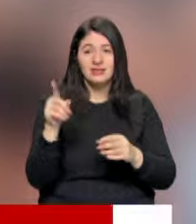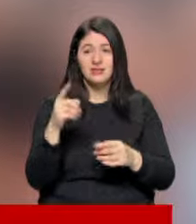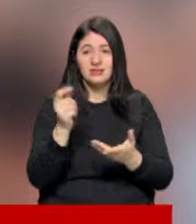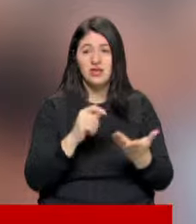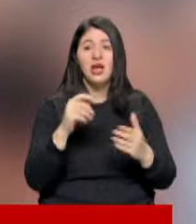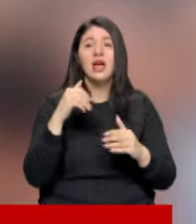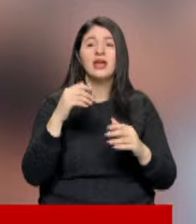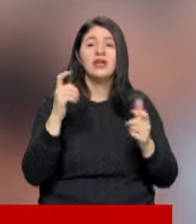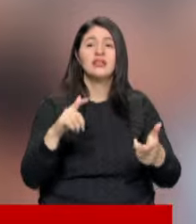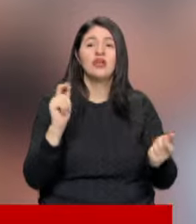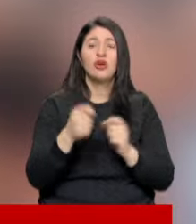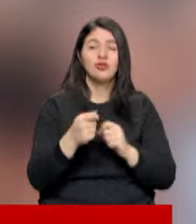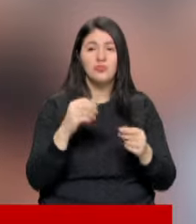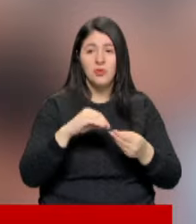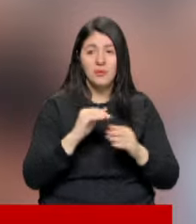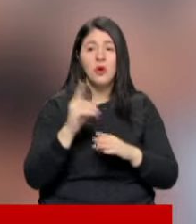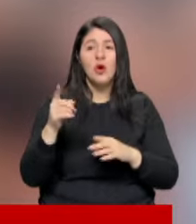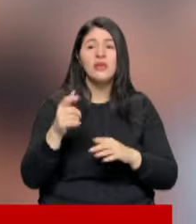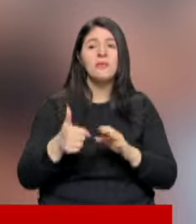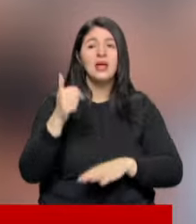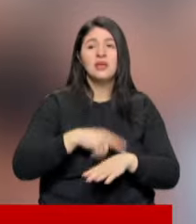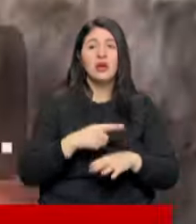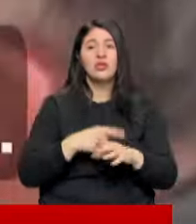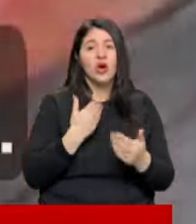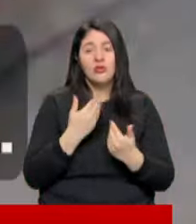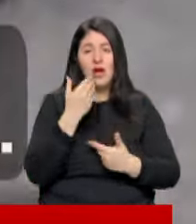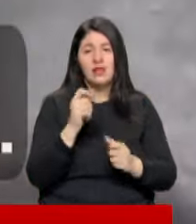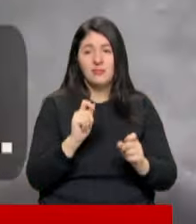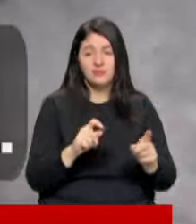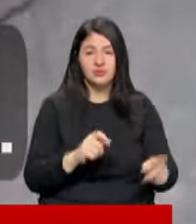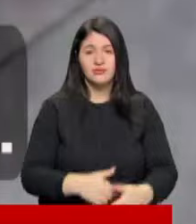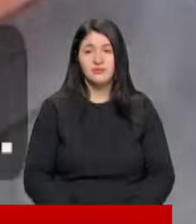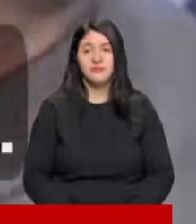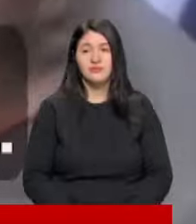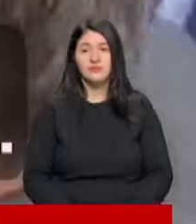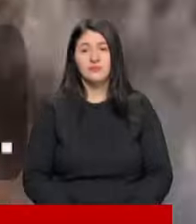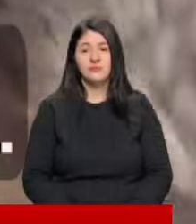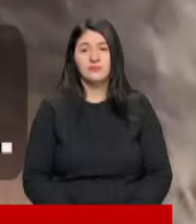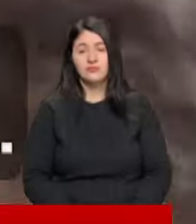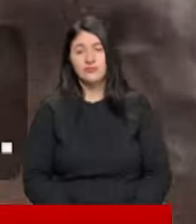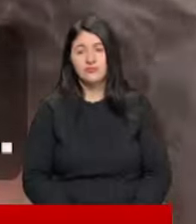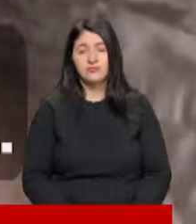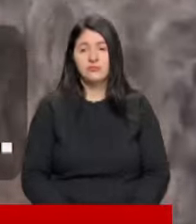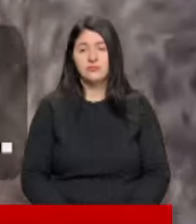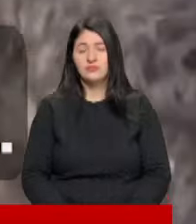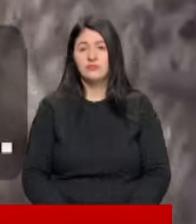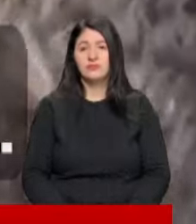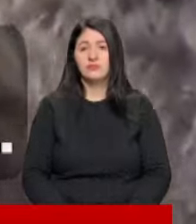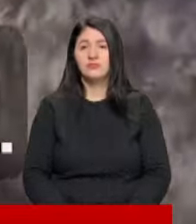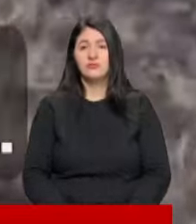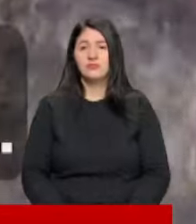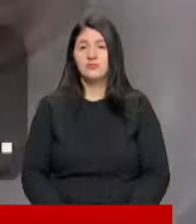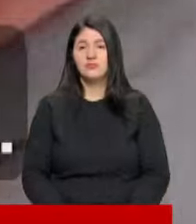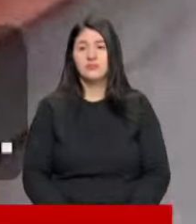dönüşüm mağdurlarıyla kurumun bakanlık dönemindeki diyaloglarını paylaştı. Cumhurbaşkanımız 1,5 yılda teslimledi. 3 yıl oldu, ihalesini